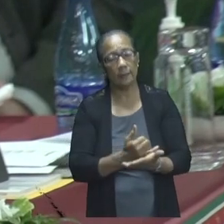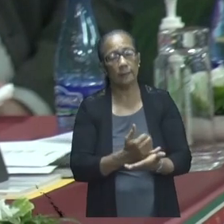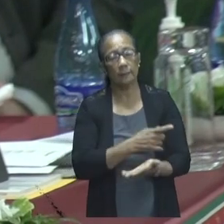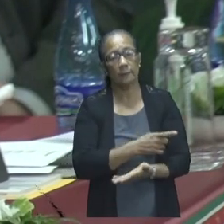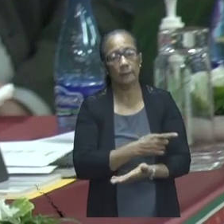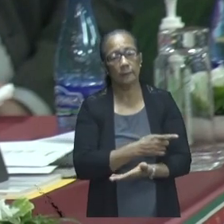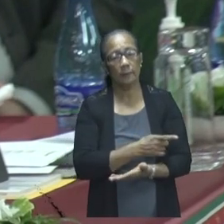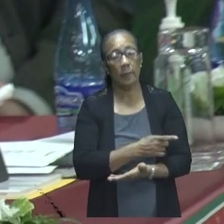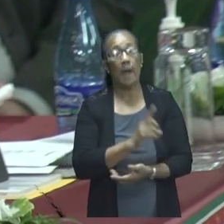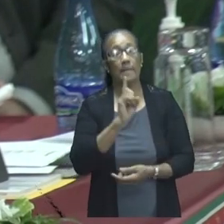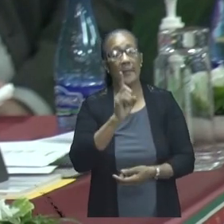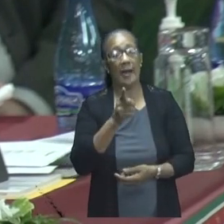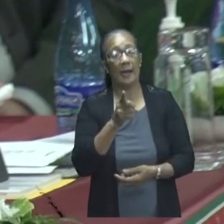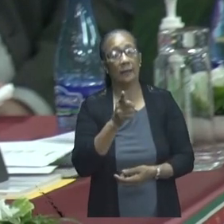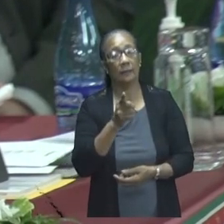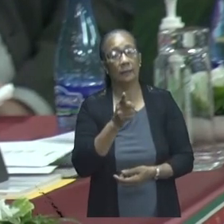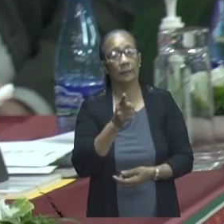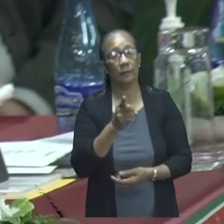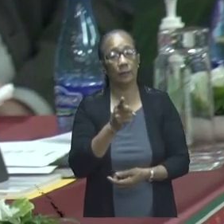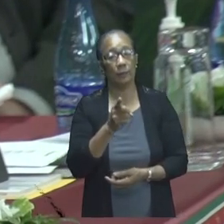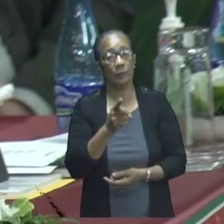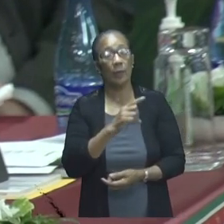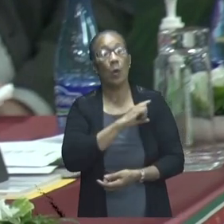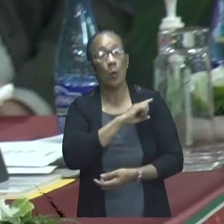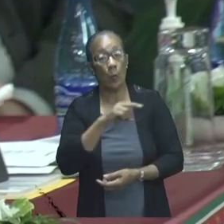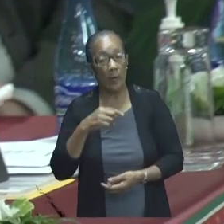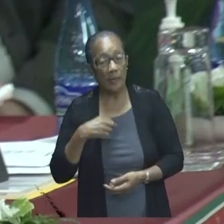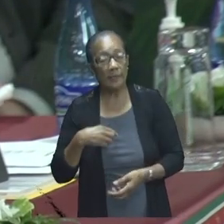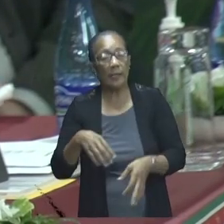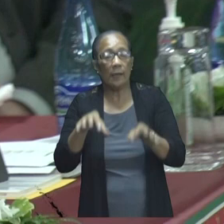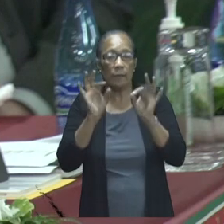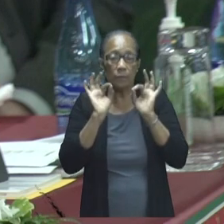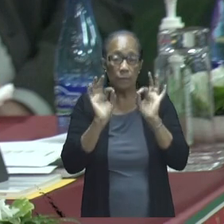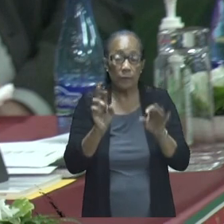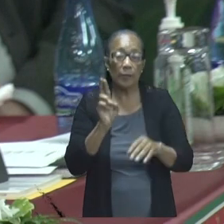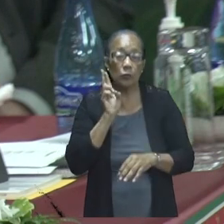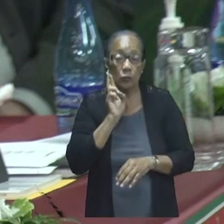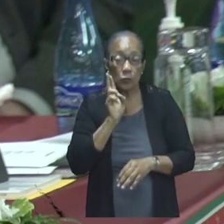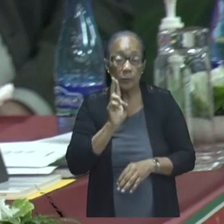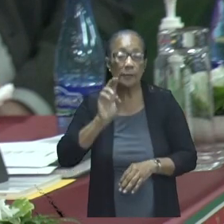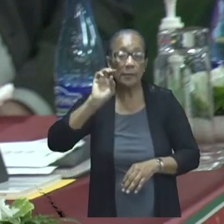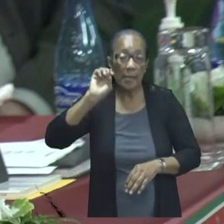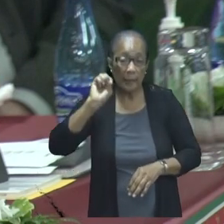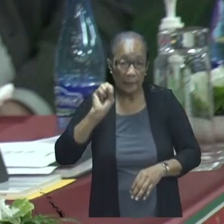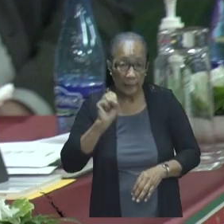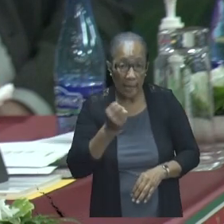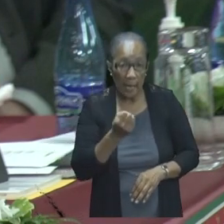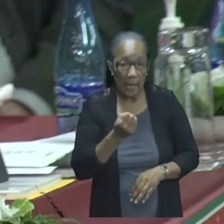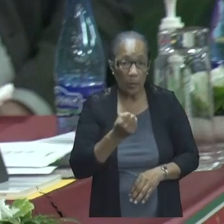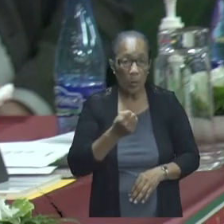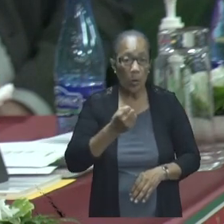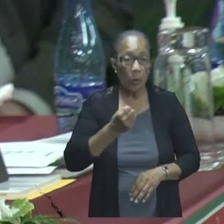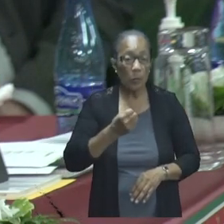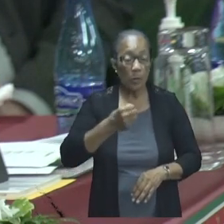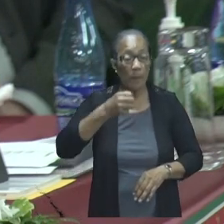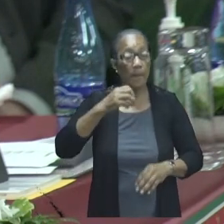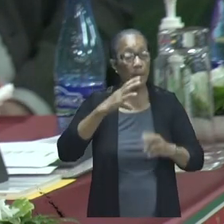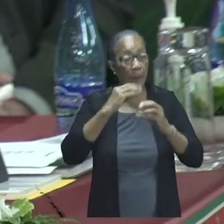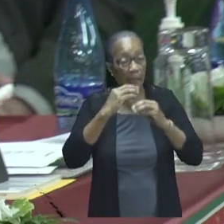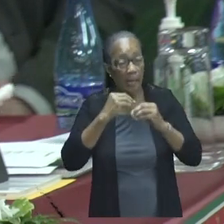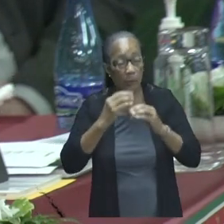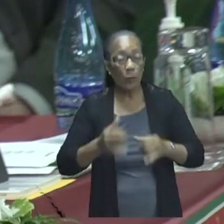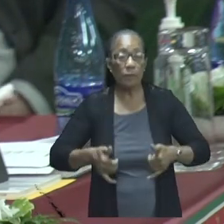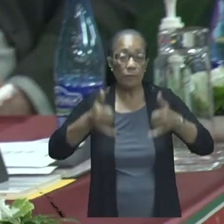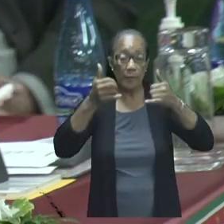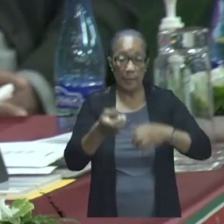maar we zijn fatsoen melk en juist daarom zitten we met de schuldeisers aan tafel en